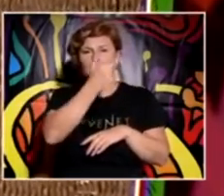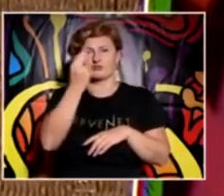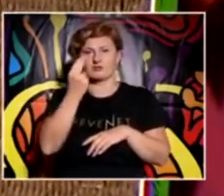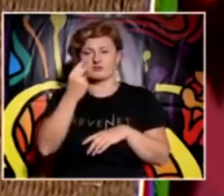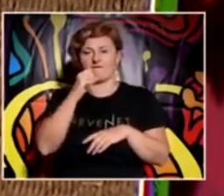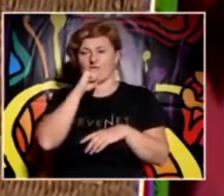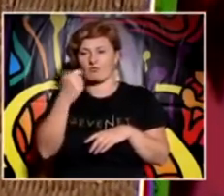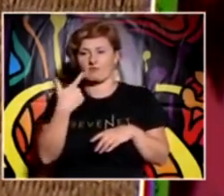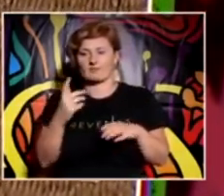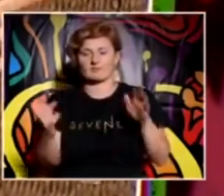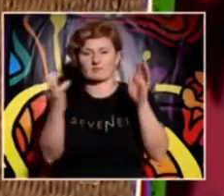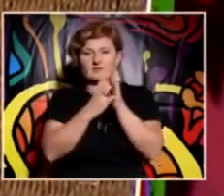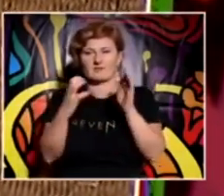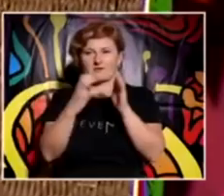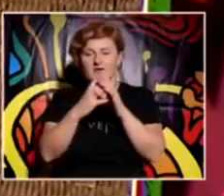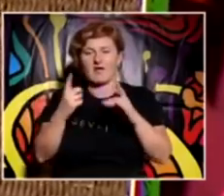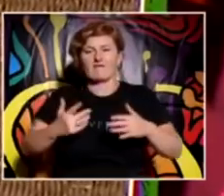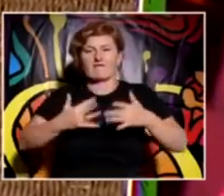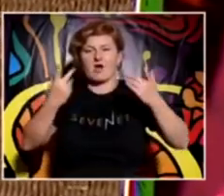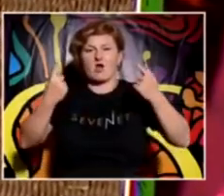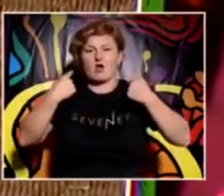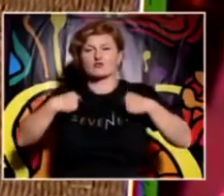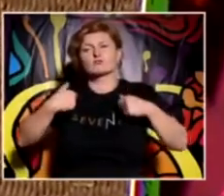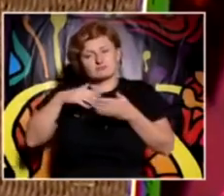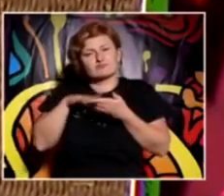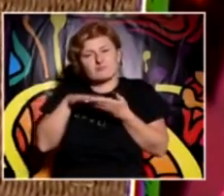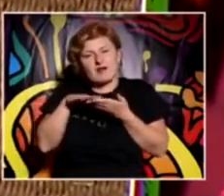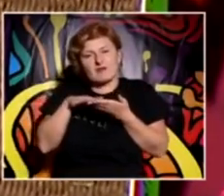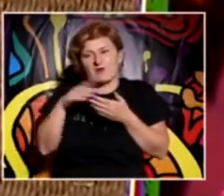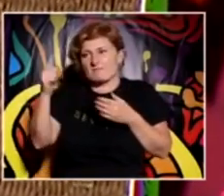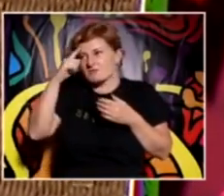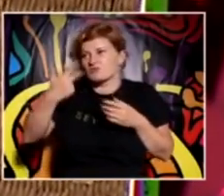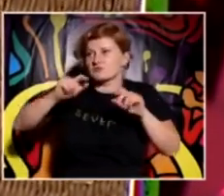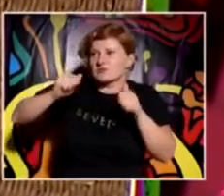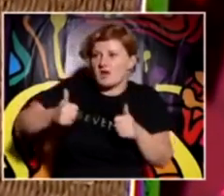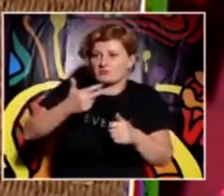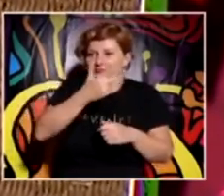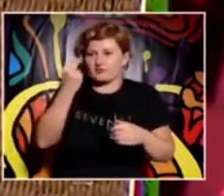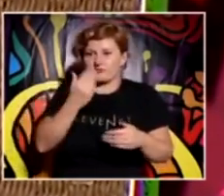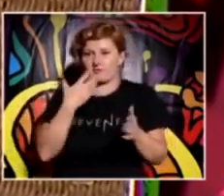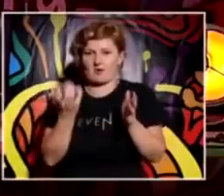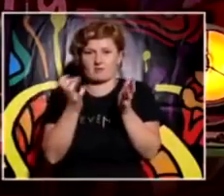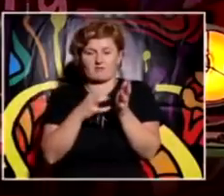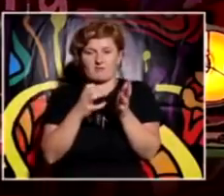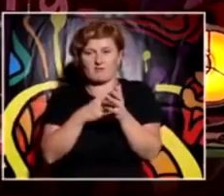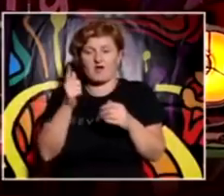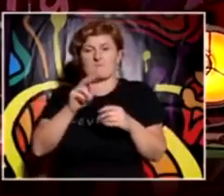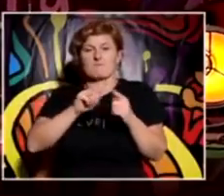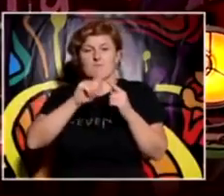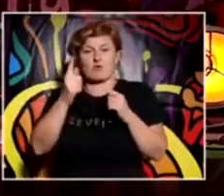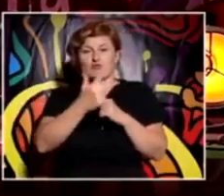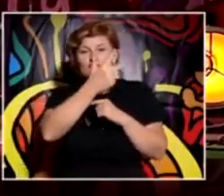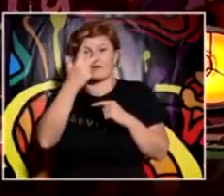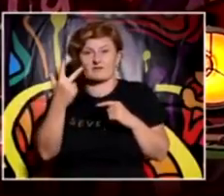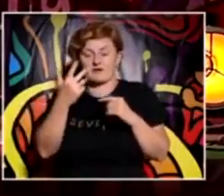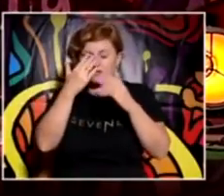i naprawdę wiele osób, ja przepraszam, ale myślałam, że naprawdę coś się stało. Dopiero po 3 dniach było